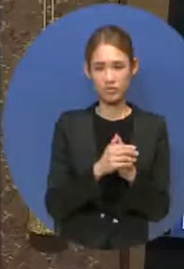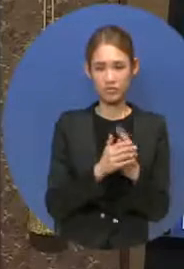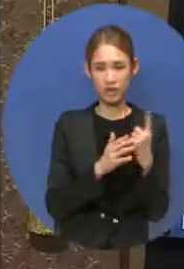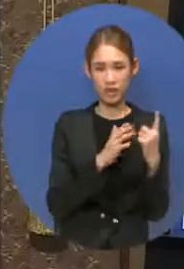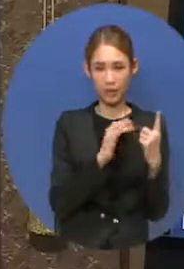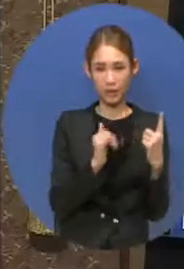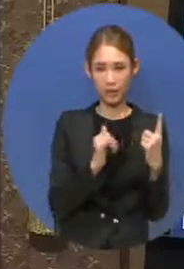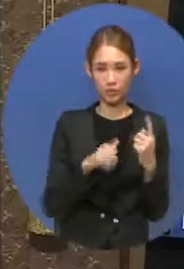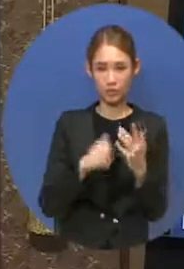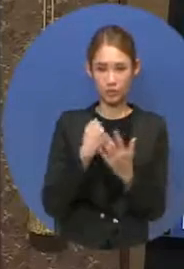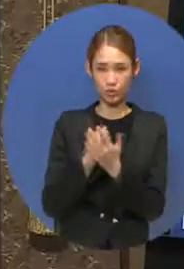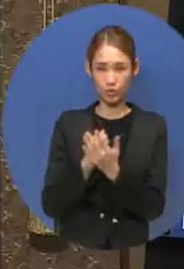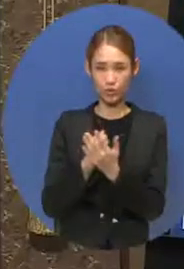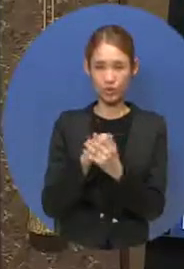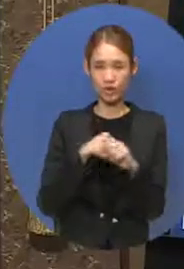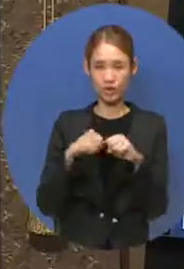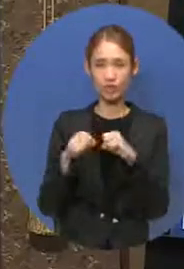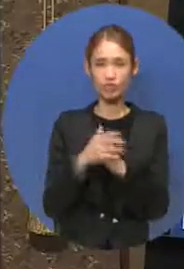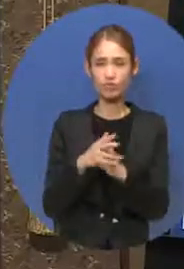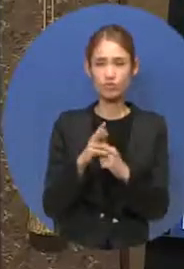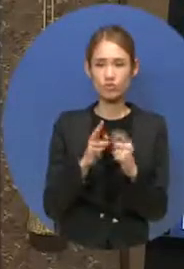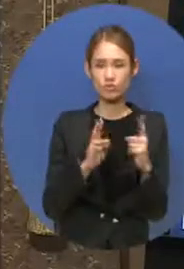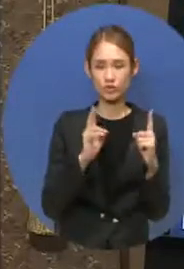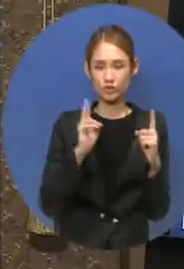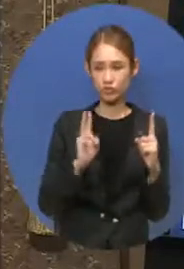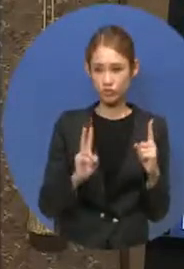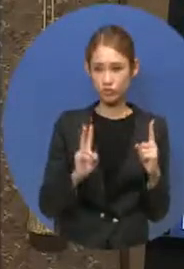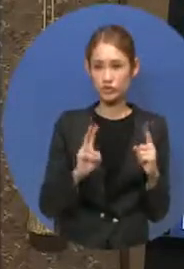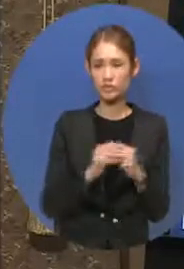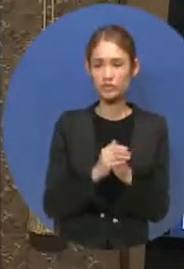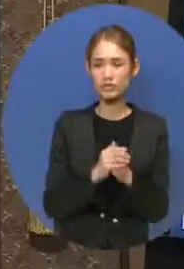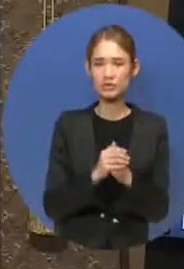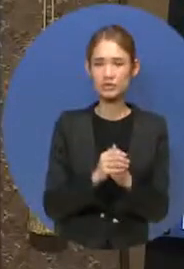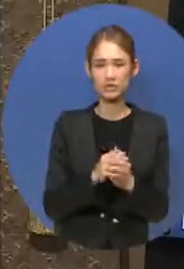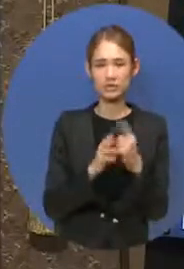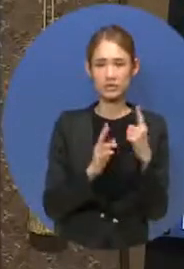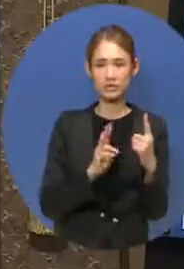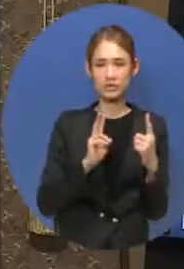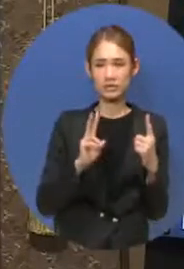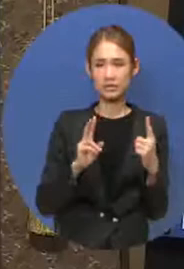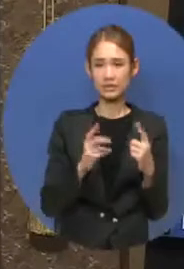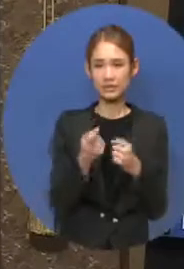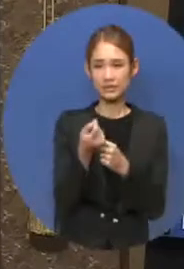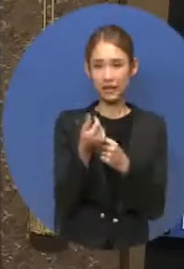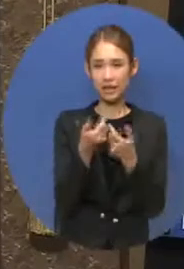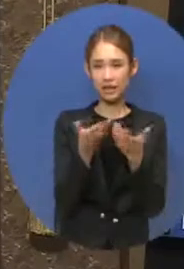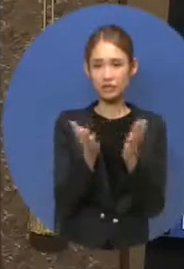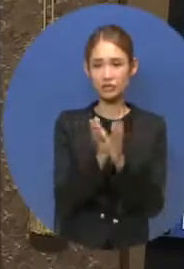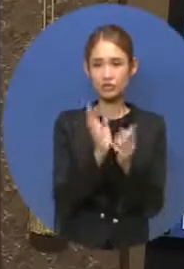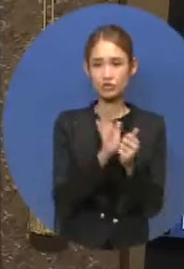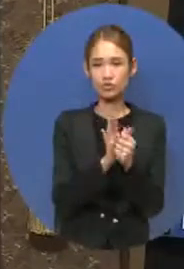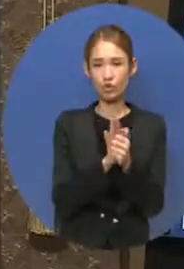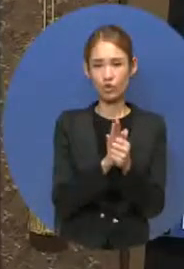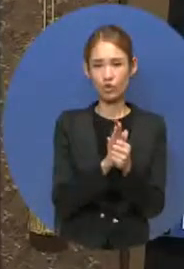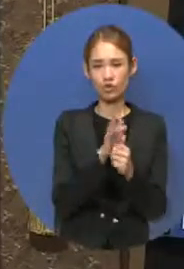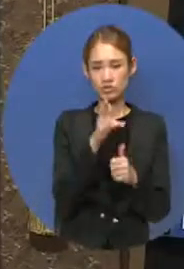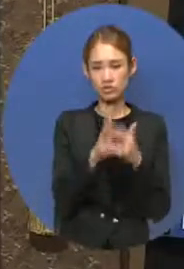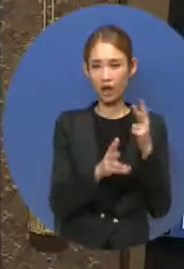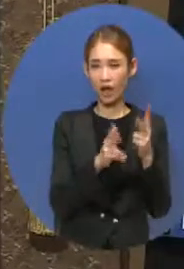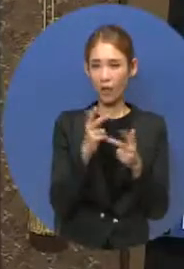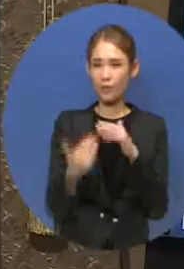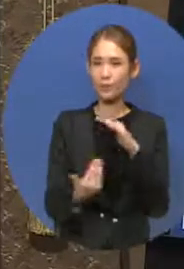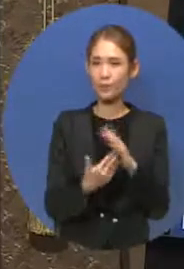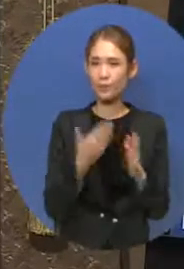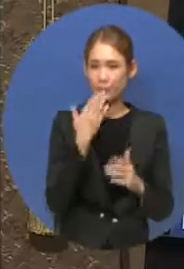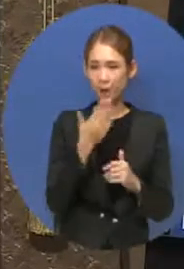한 명이 도전적 행동하시는 분 두 분을 1대2 소수의 인원을 지원하니까 이 사업이 이루어지는